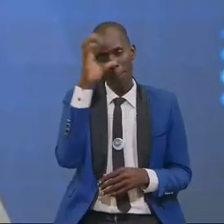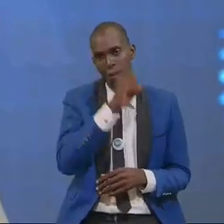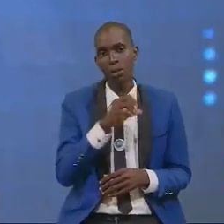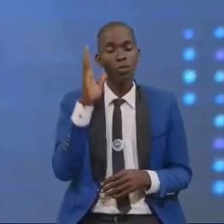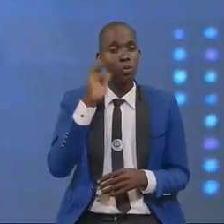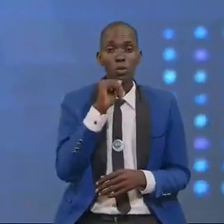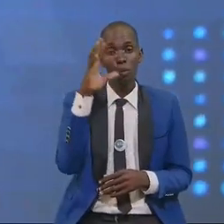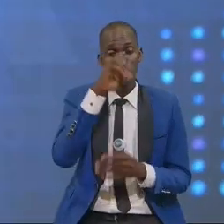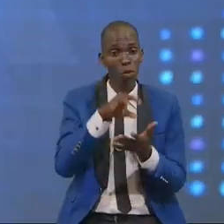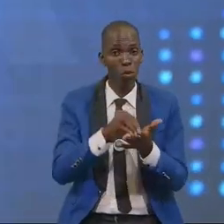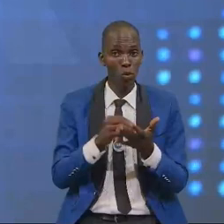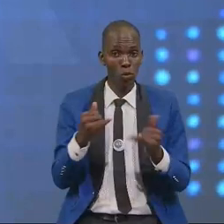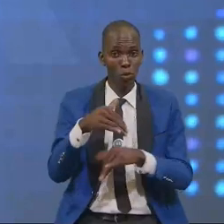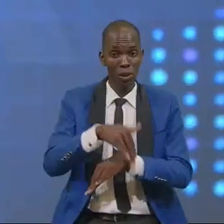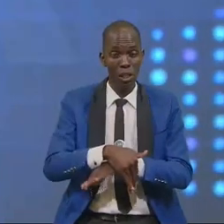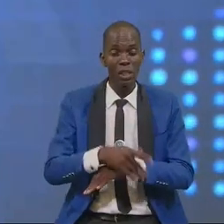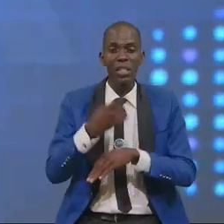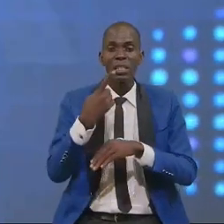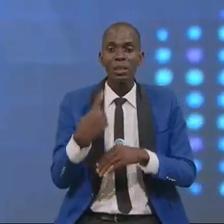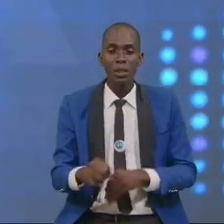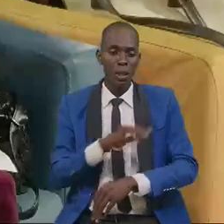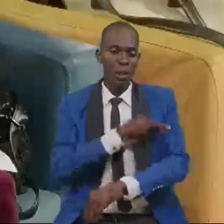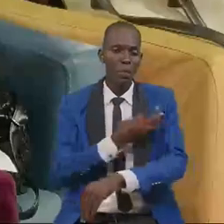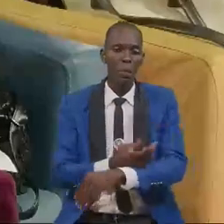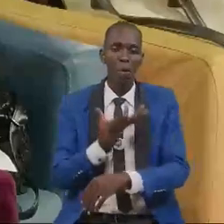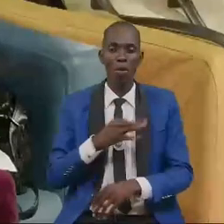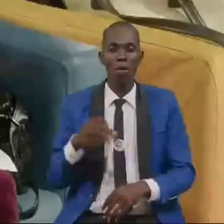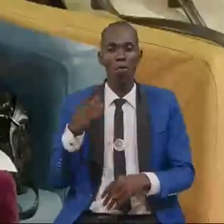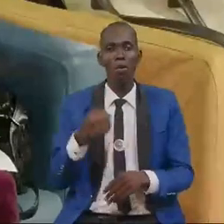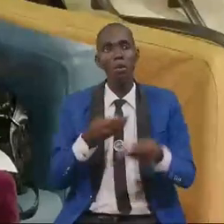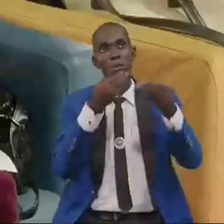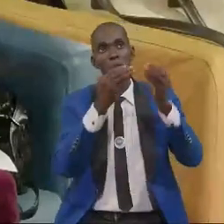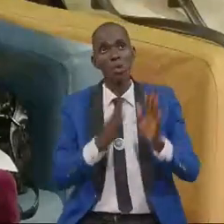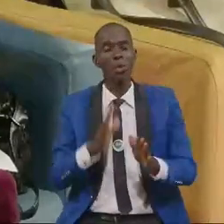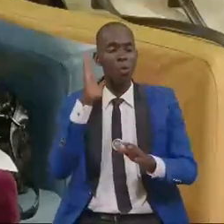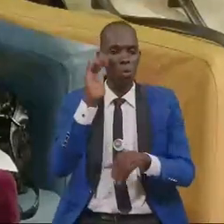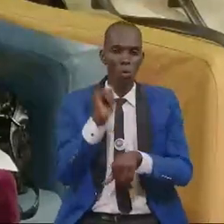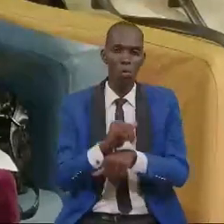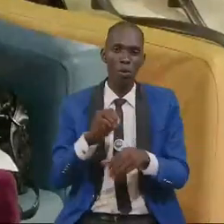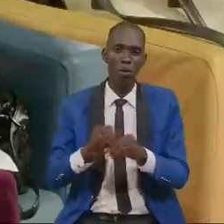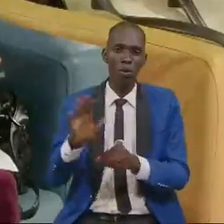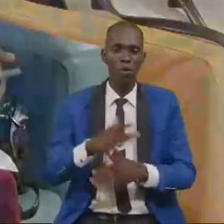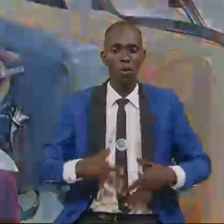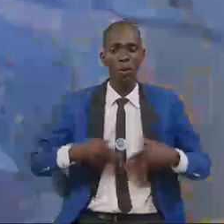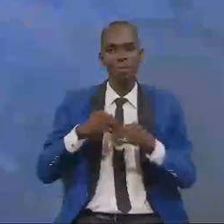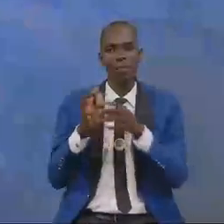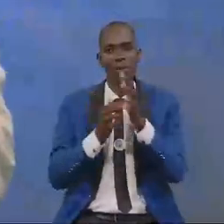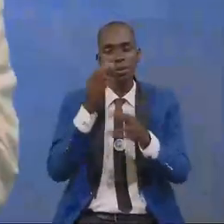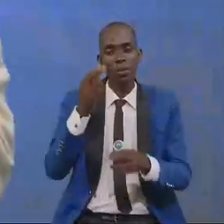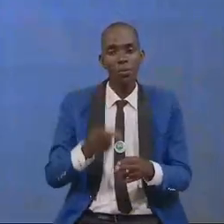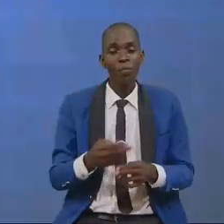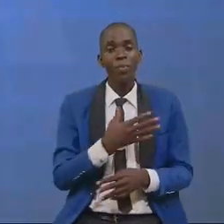soir la puissance du magistesse du médiateur agira dans ta vie la majesté du